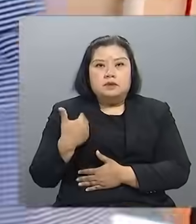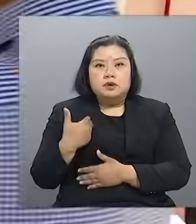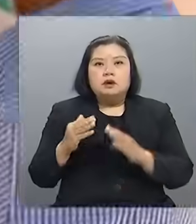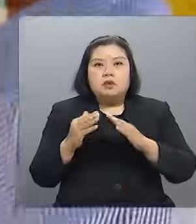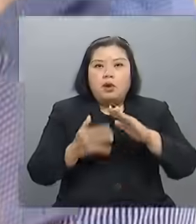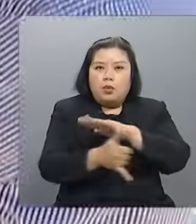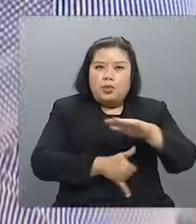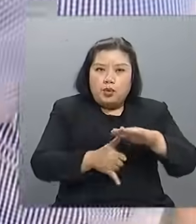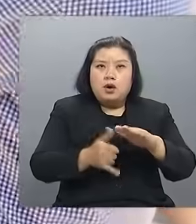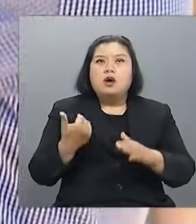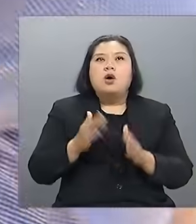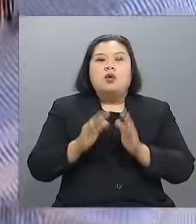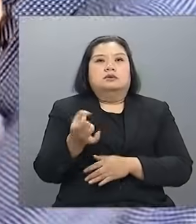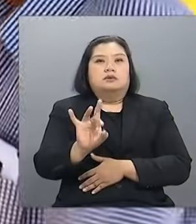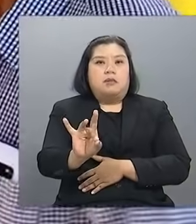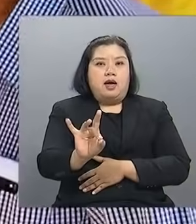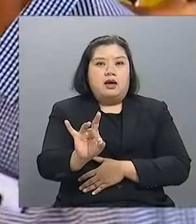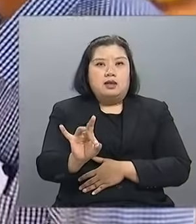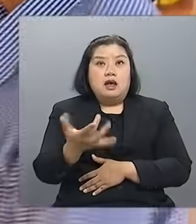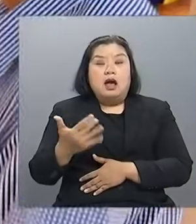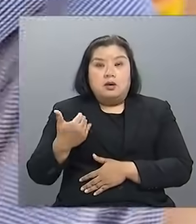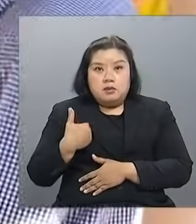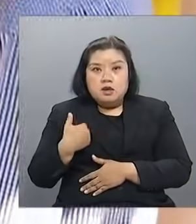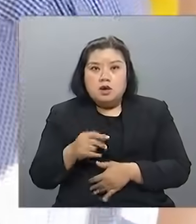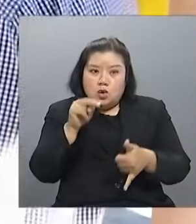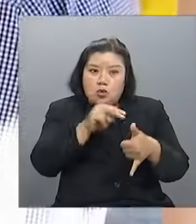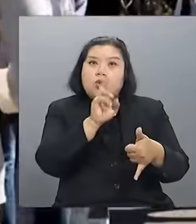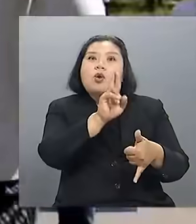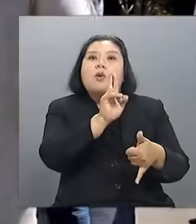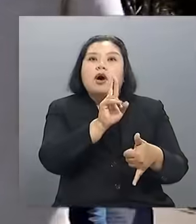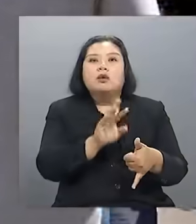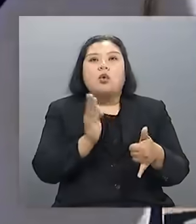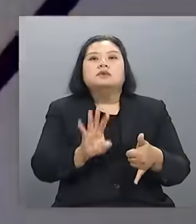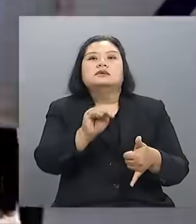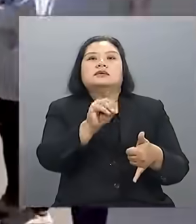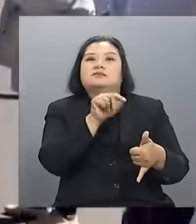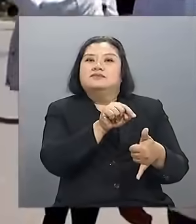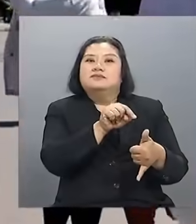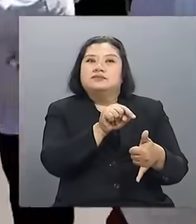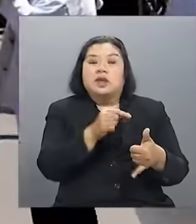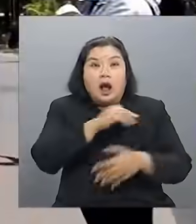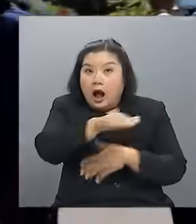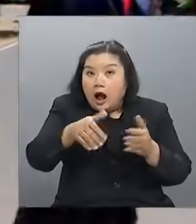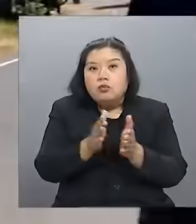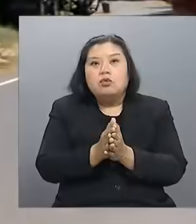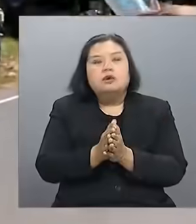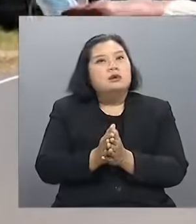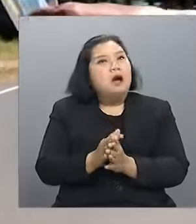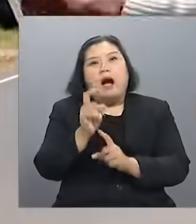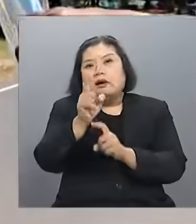ก18คนมีผู้กักตัวเฝ้าระวังอีก40คนซึ่งทั้งหมดเป็นผู้ที่มีความเสี่ยงสูงจาก